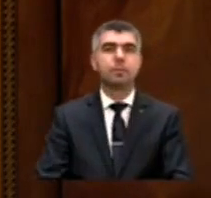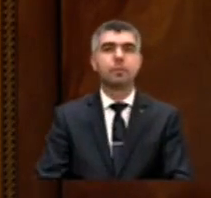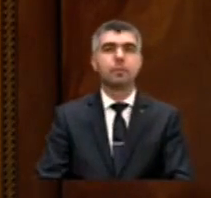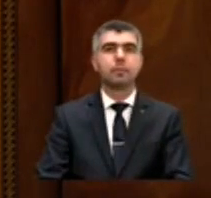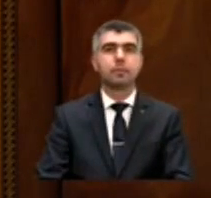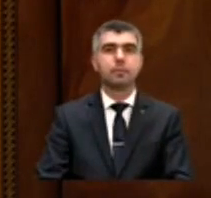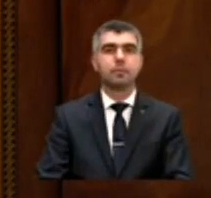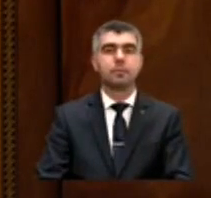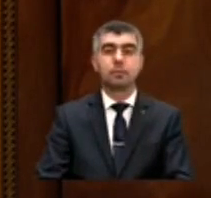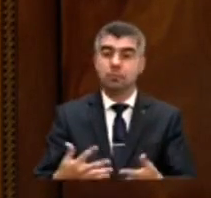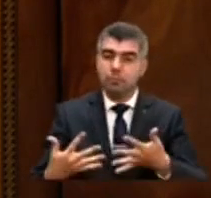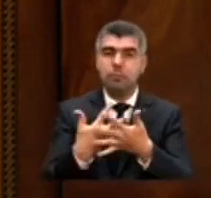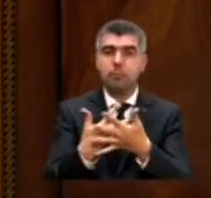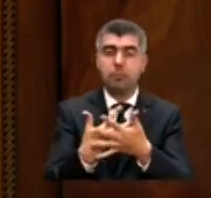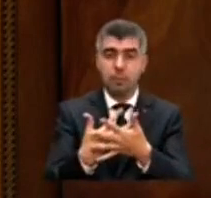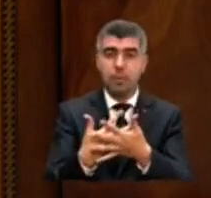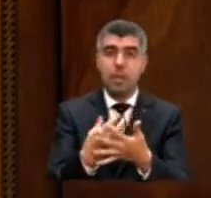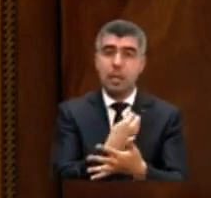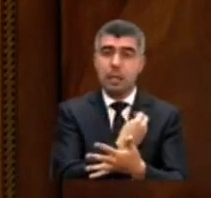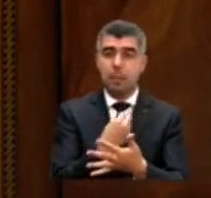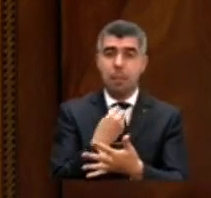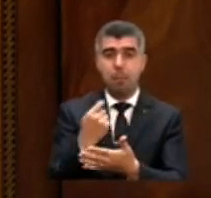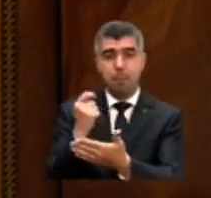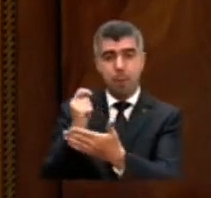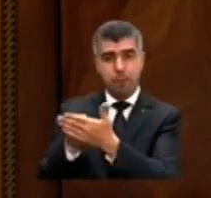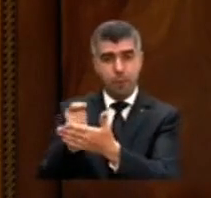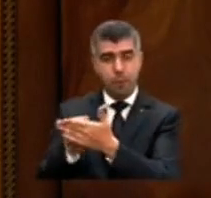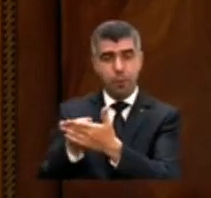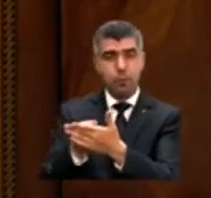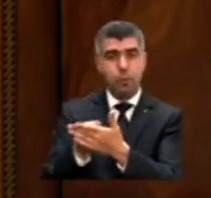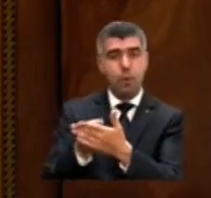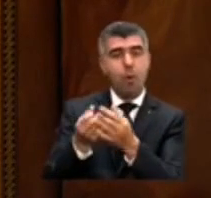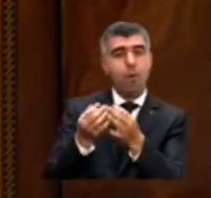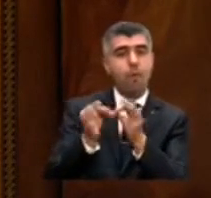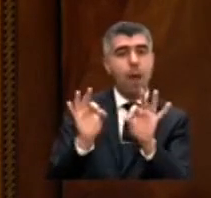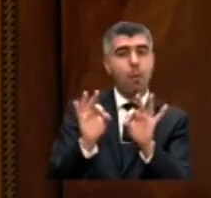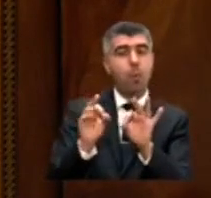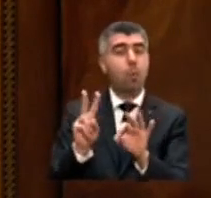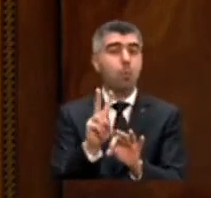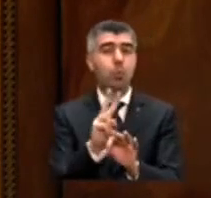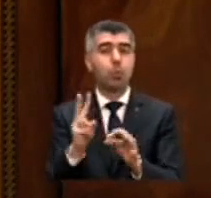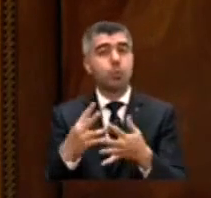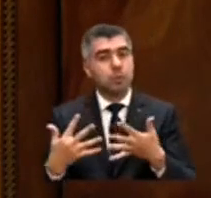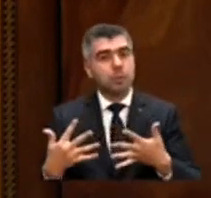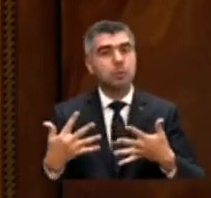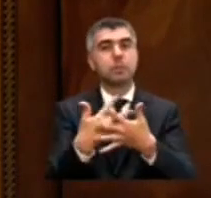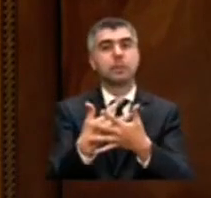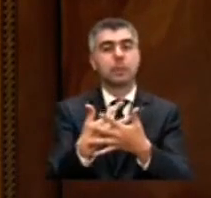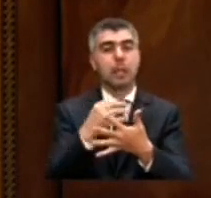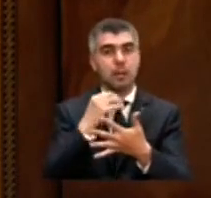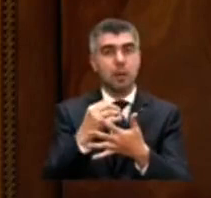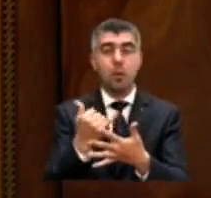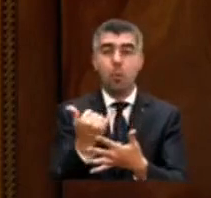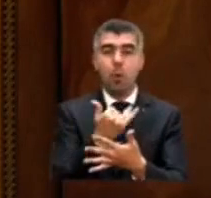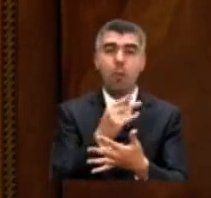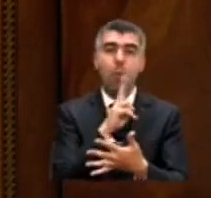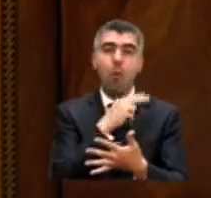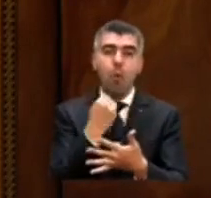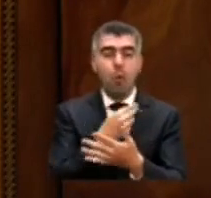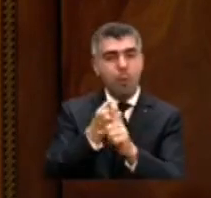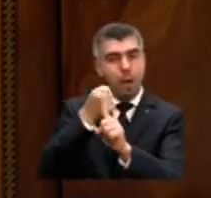وفي تكامل بين القطاعين العام والخاص، وهو الرهان التي تدركه الحكومة جيدا وستعمل بكل